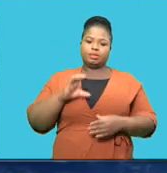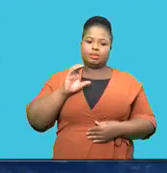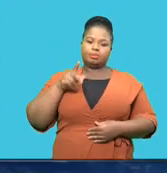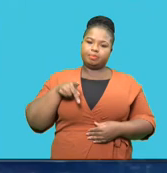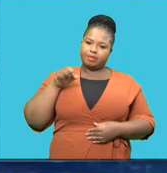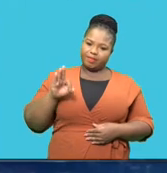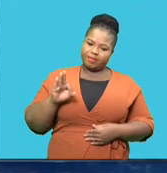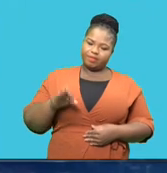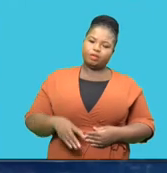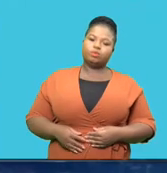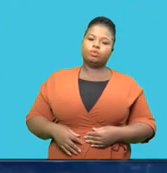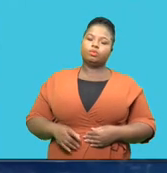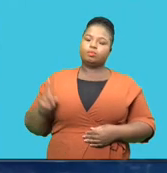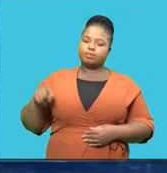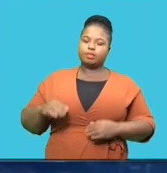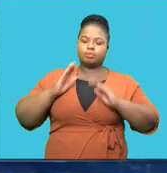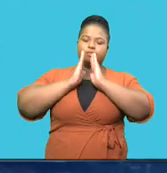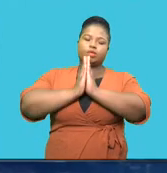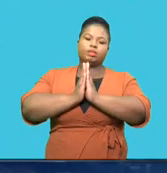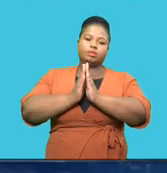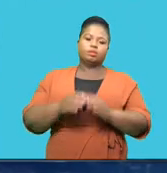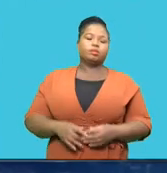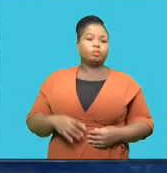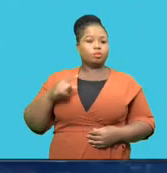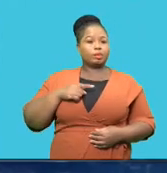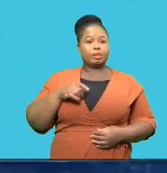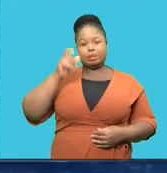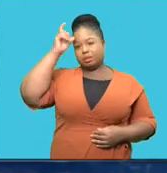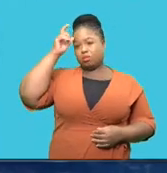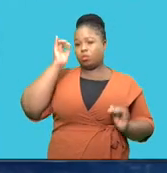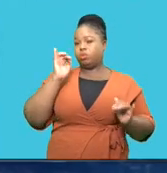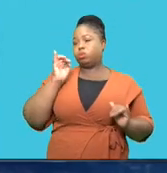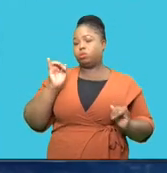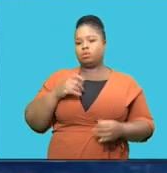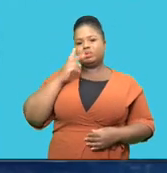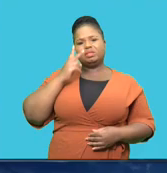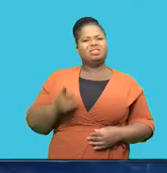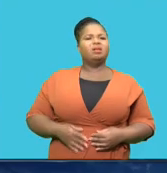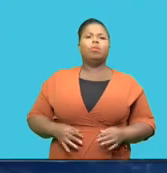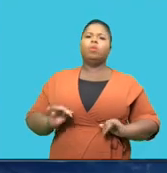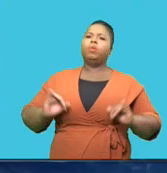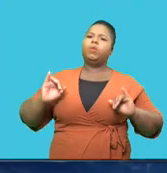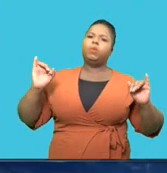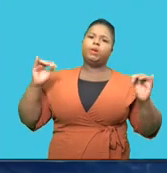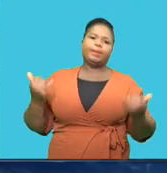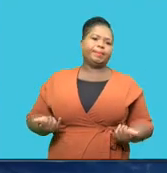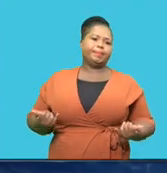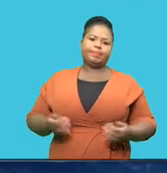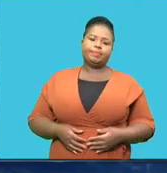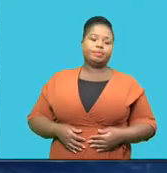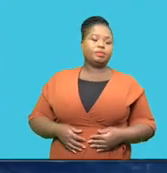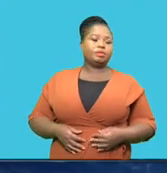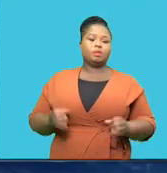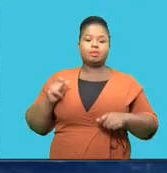CPF simema masondo sithandazise leli demon, ngoba leli demon lelo siyalibona ukuthi kunokuthi kube ngcono kuya kuba uwese liceda